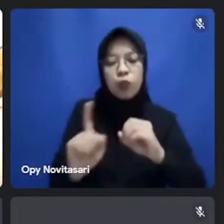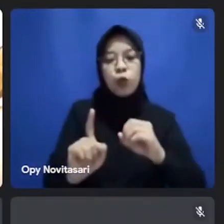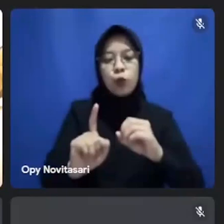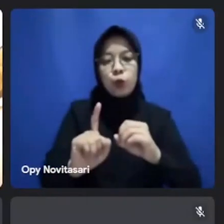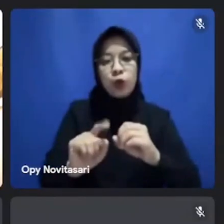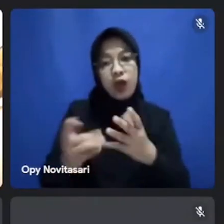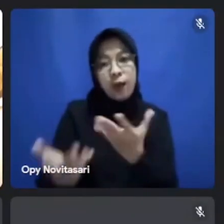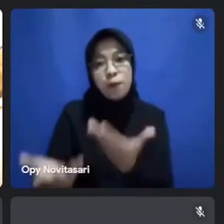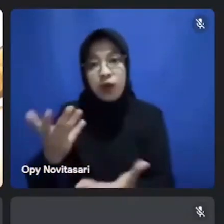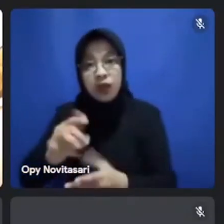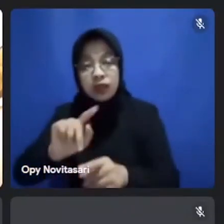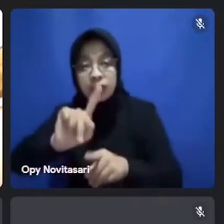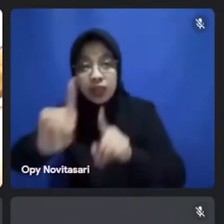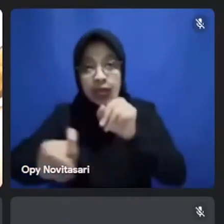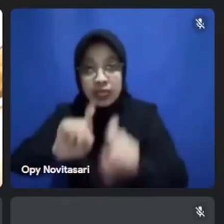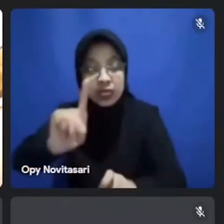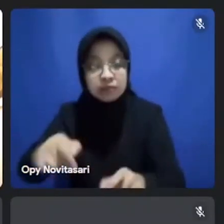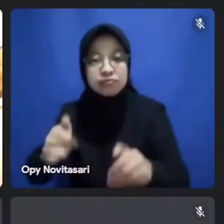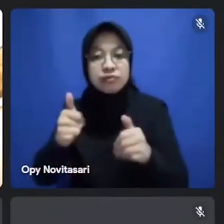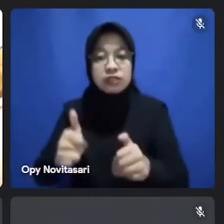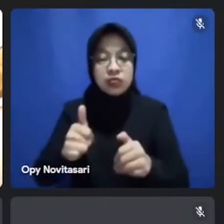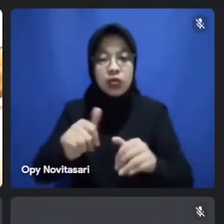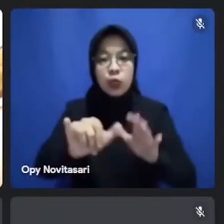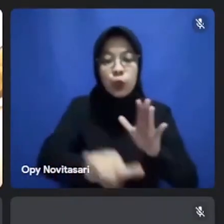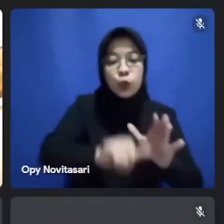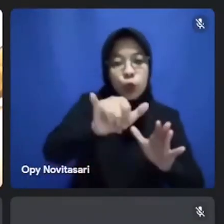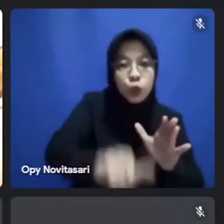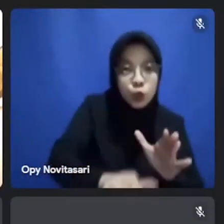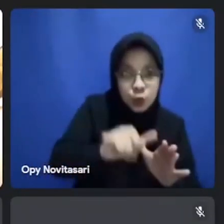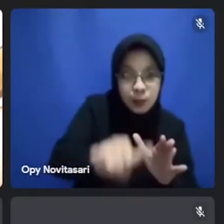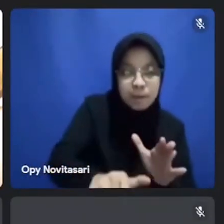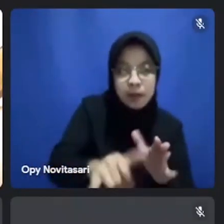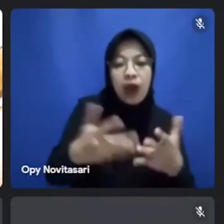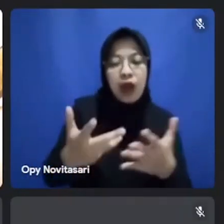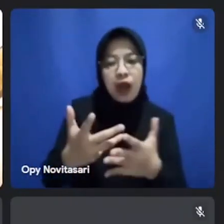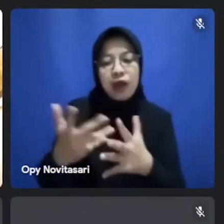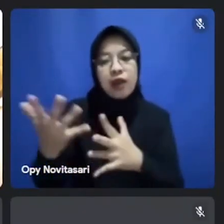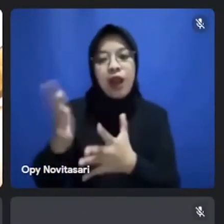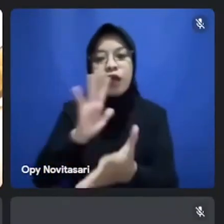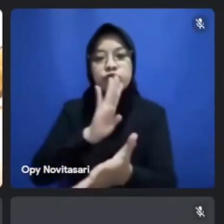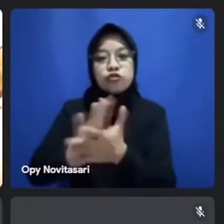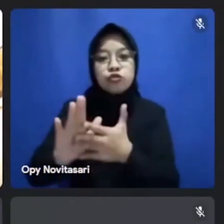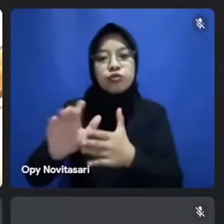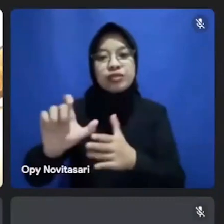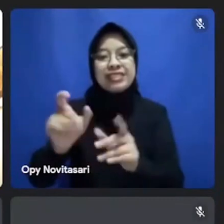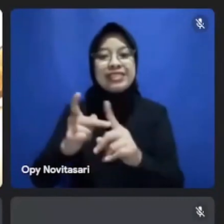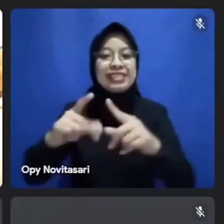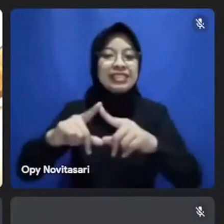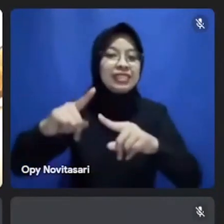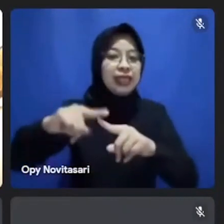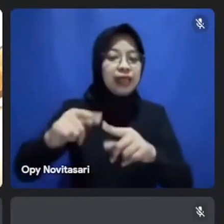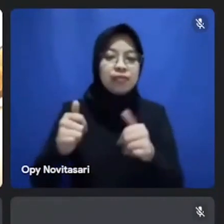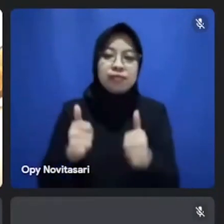teman-teman yang ingin bertanya melal YouTube bisa menannya mu